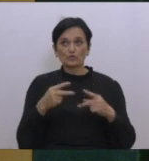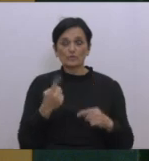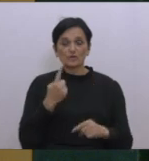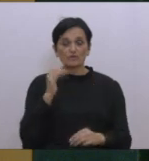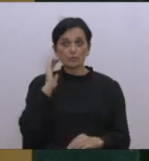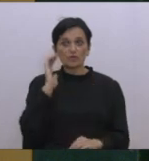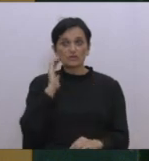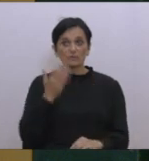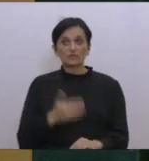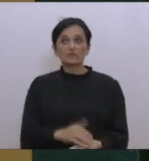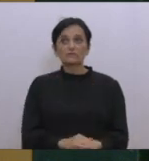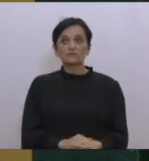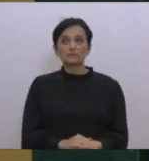მოსმენით.